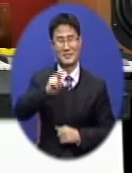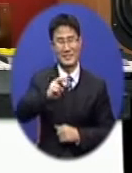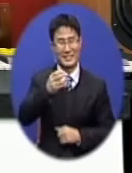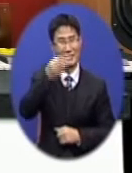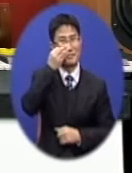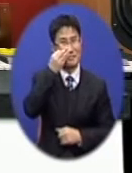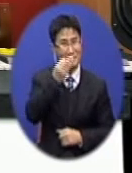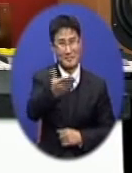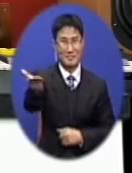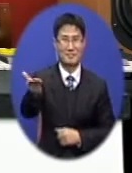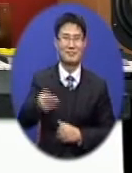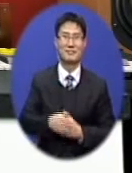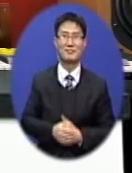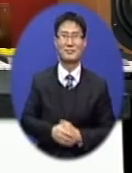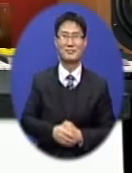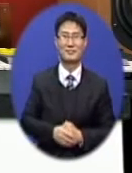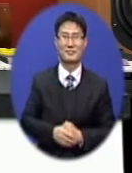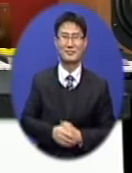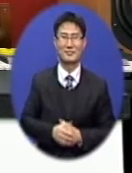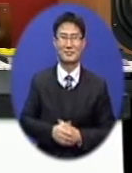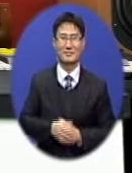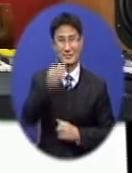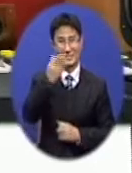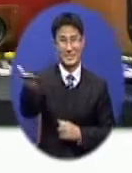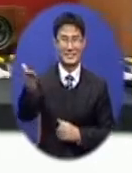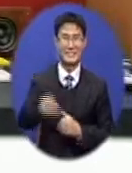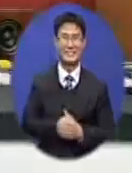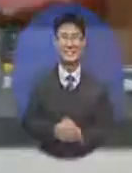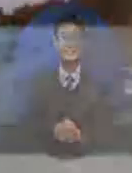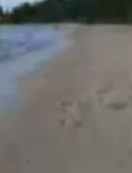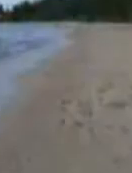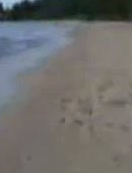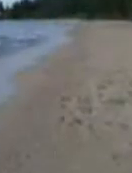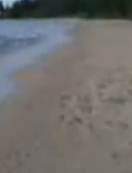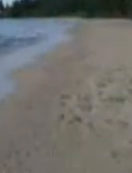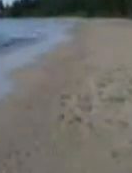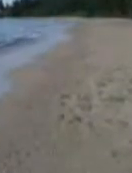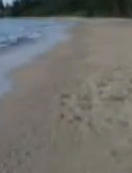드리겠습니다. 서울 브루스 음악 주세요. 주세요.